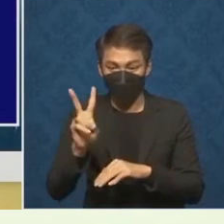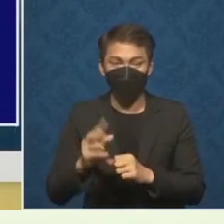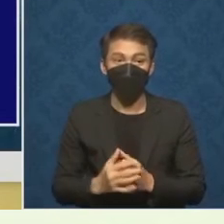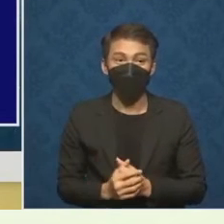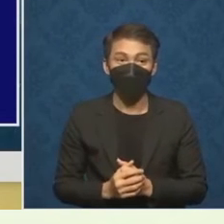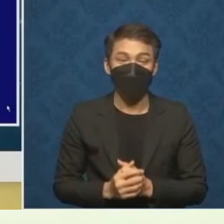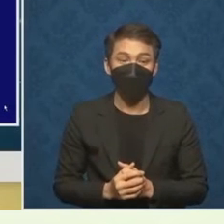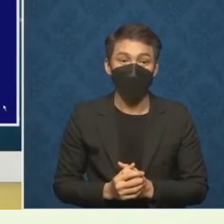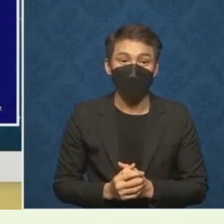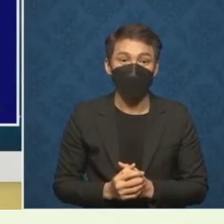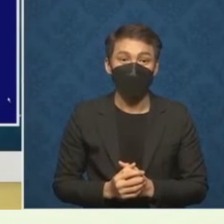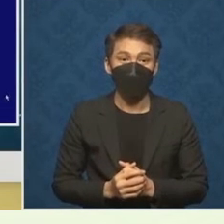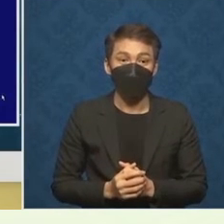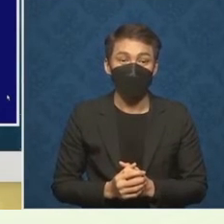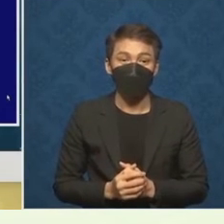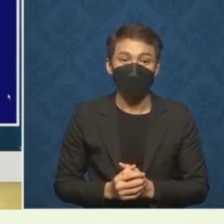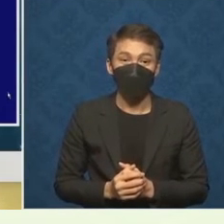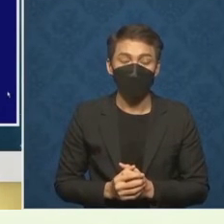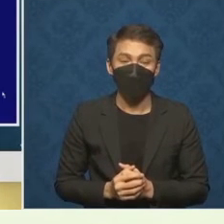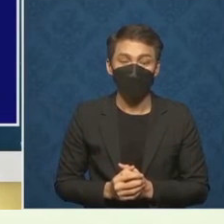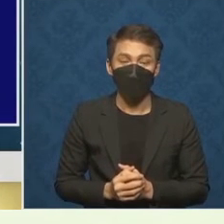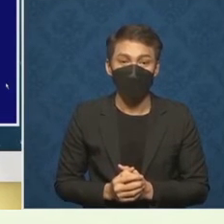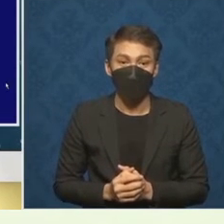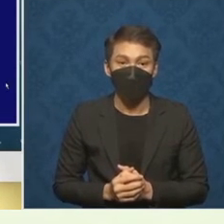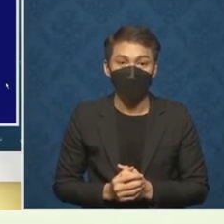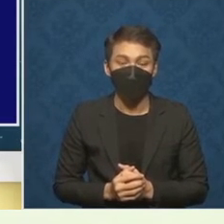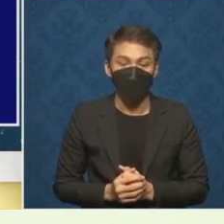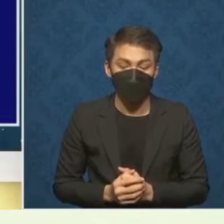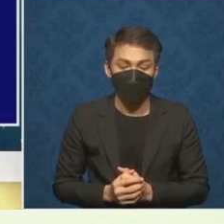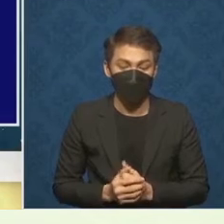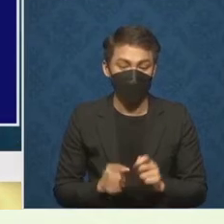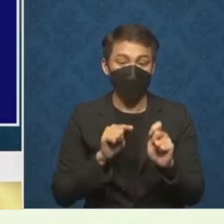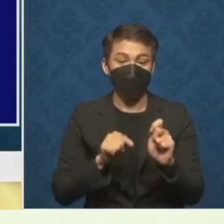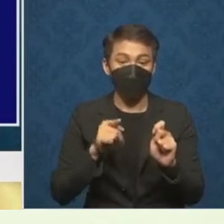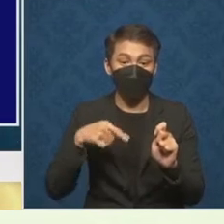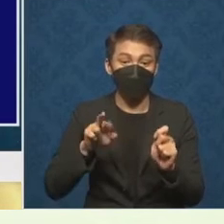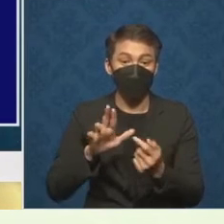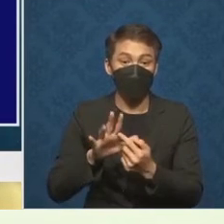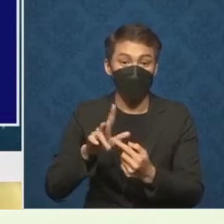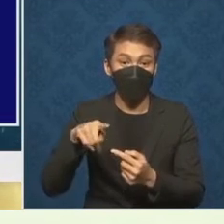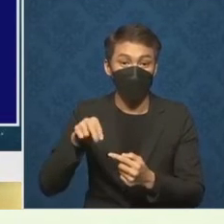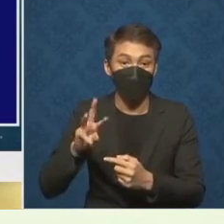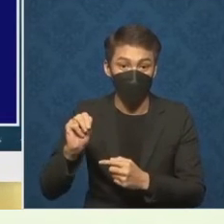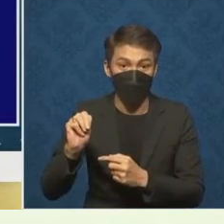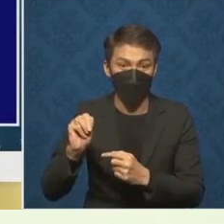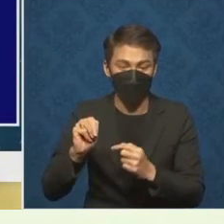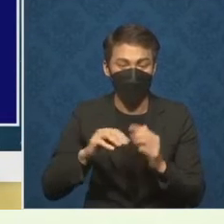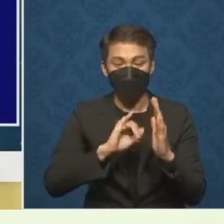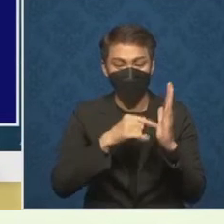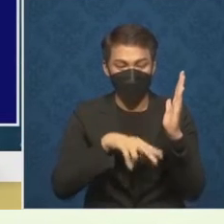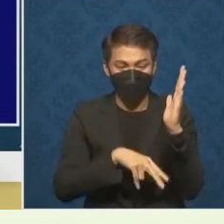ครับทั้งสองเหตุการณ์เนี่ยเกิดที่อำเภอพระพรหมนะครับจังหวัดนครศรีธรรมราชนะทั้งนั้นนะ